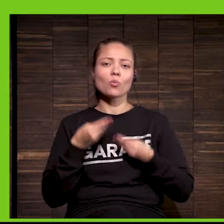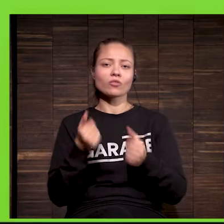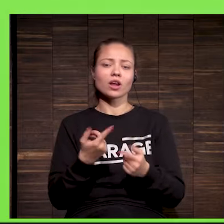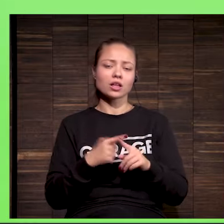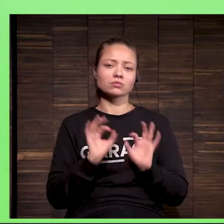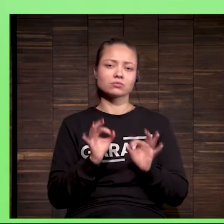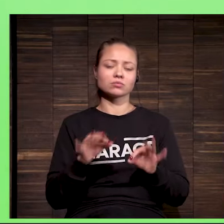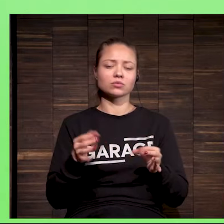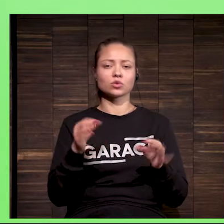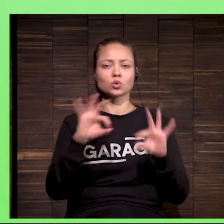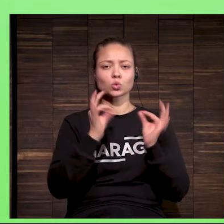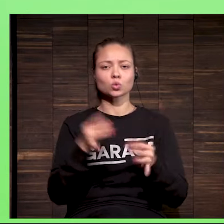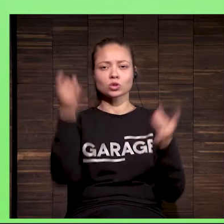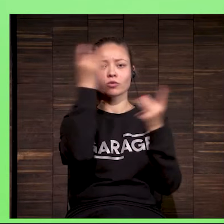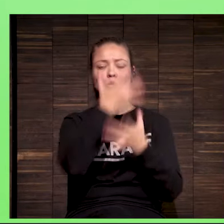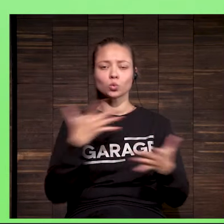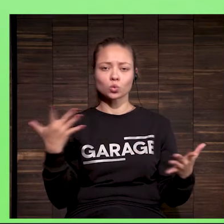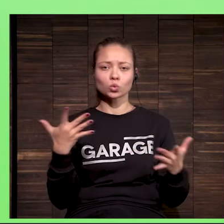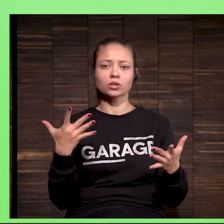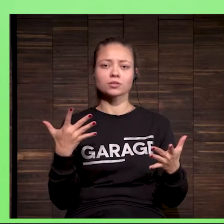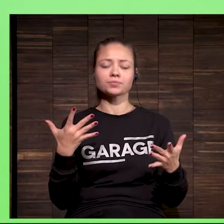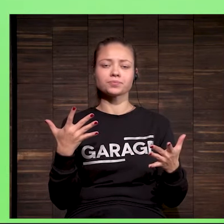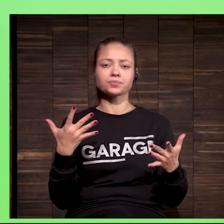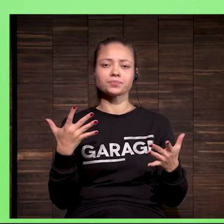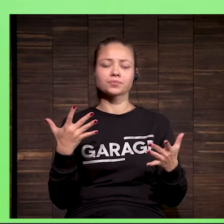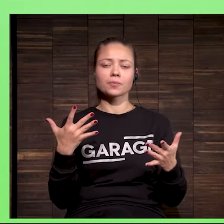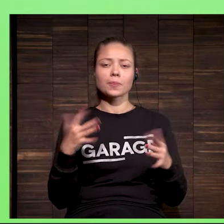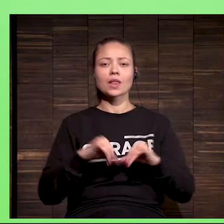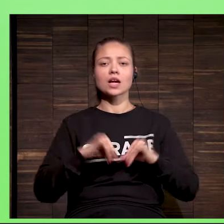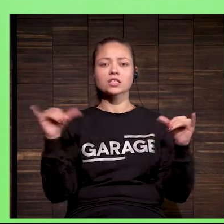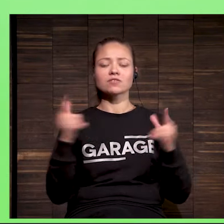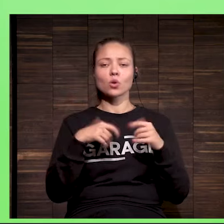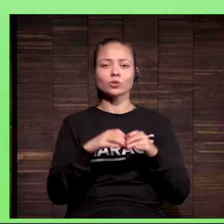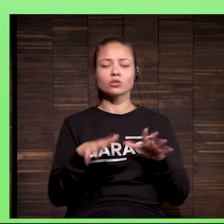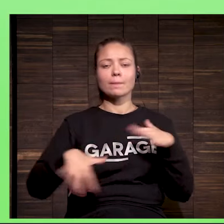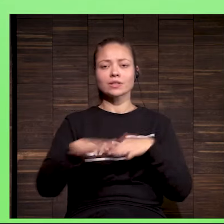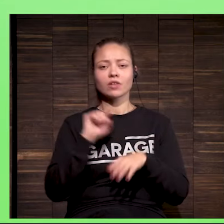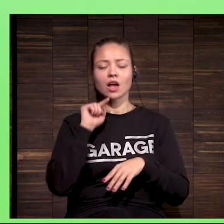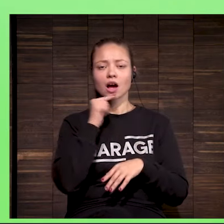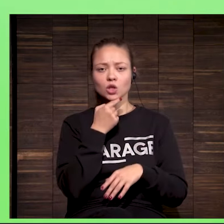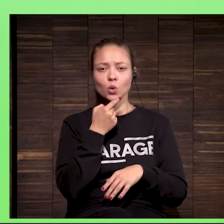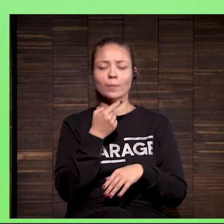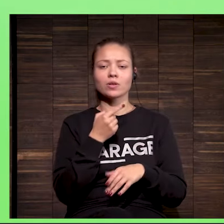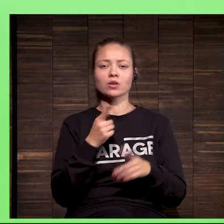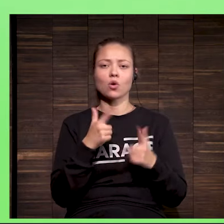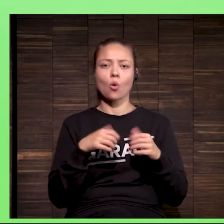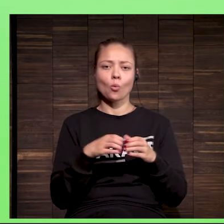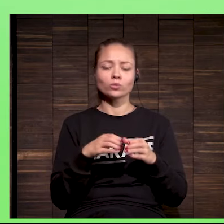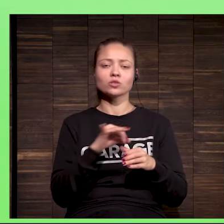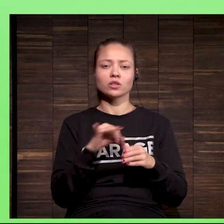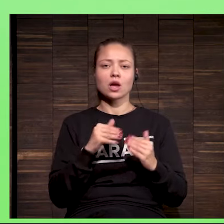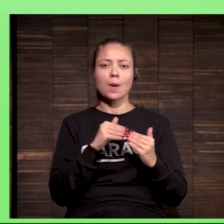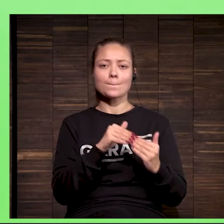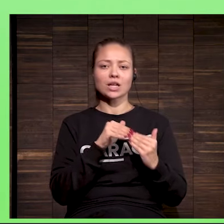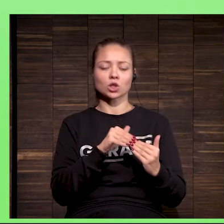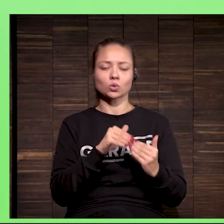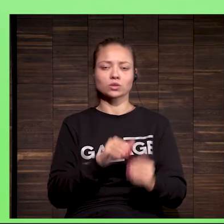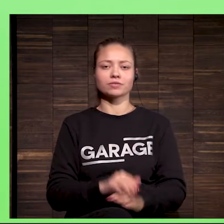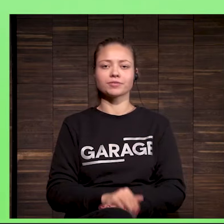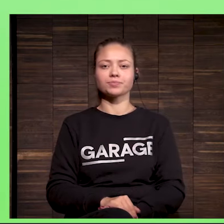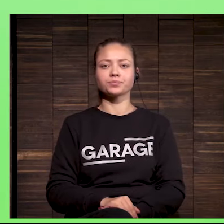разумеется искусство культура развитие общественных пространство экономика счас общества и партнерство